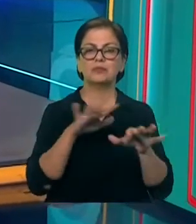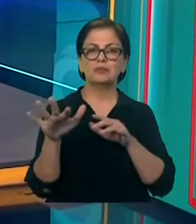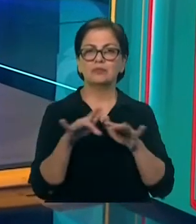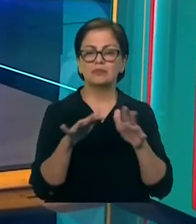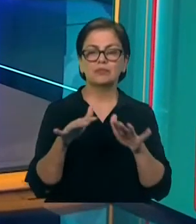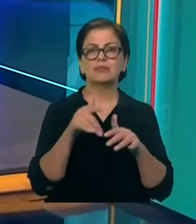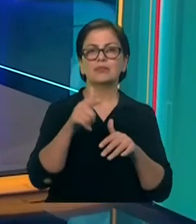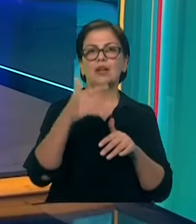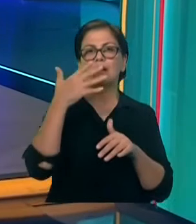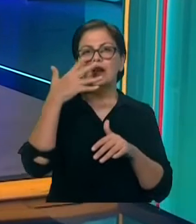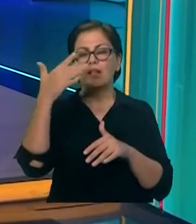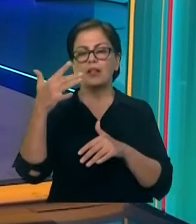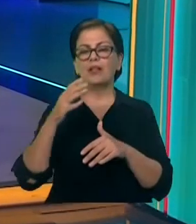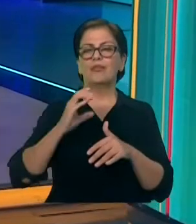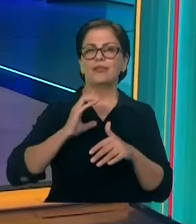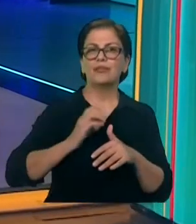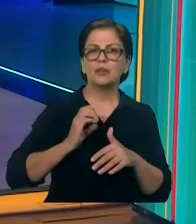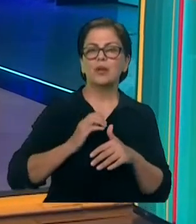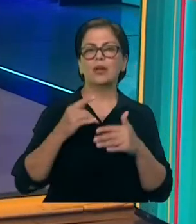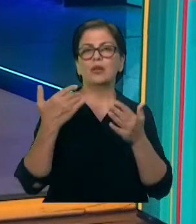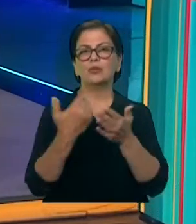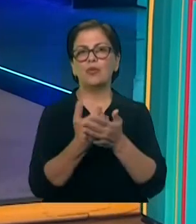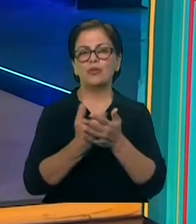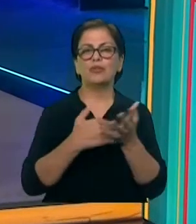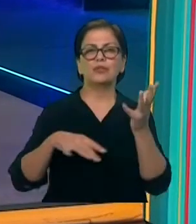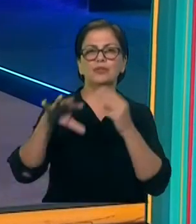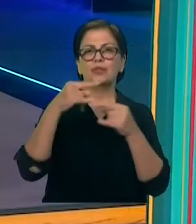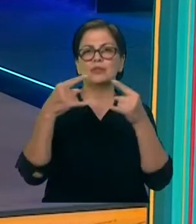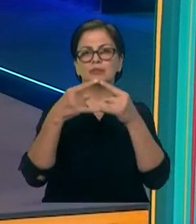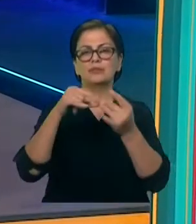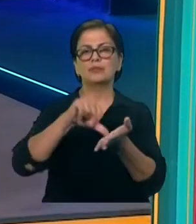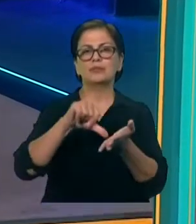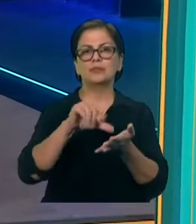rəsmilər, xarici partnör şirkətlər və media nümayəndələri iştirak ediblər.